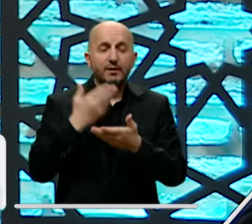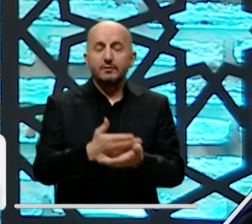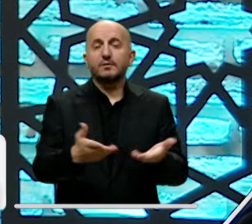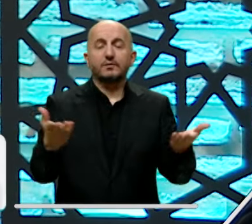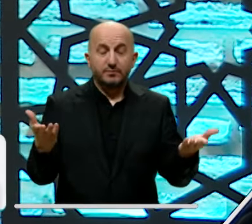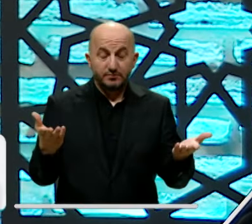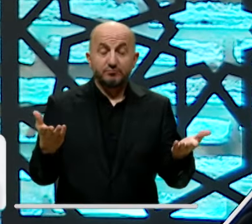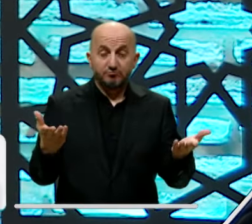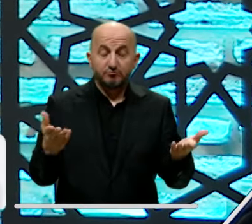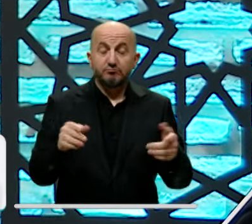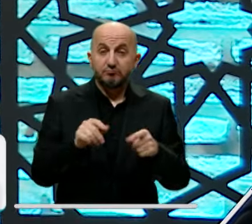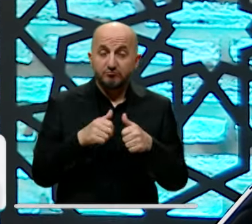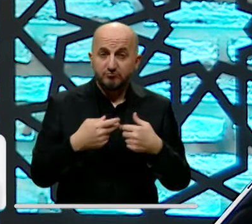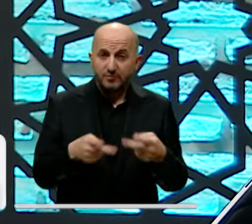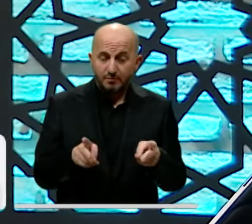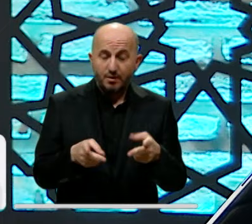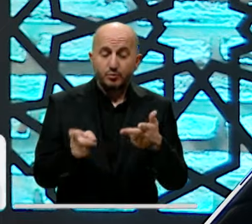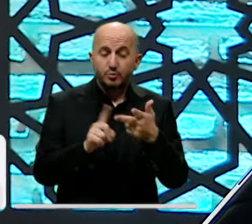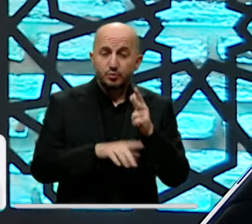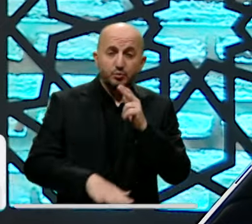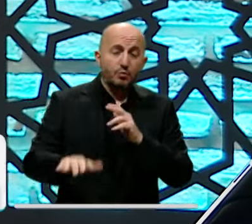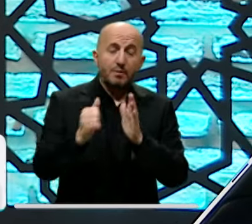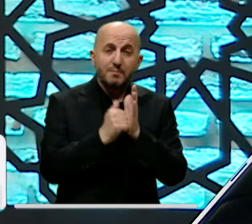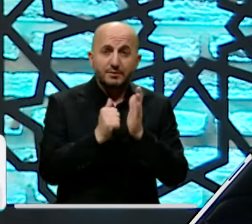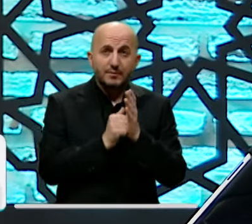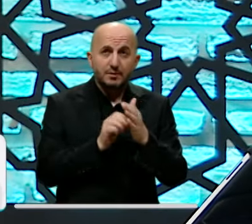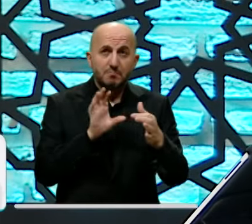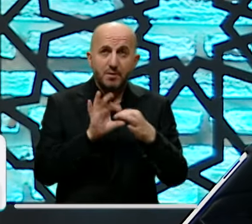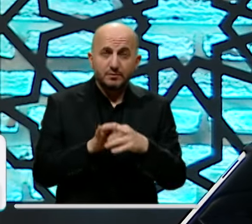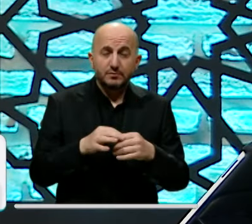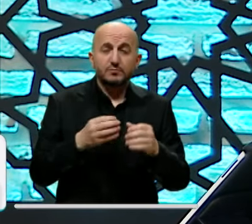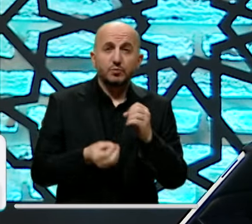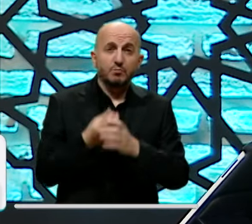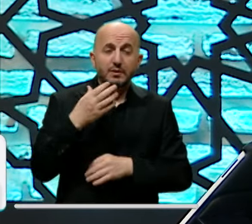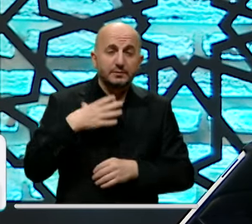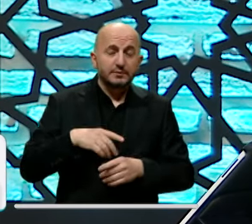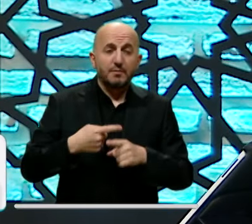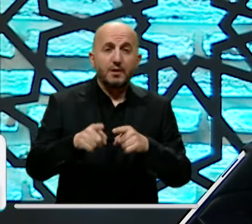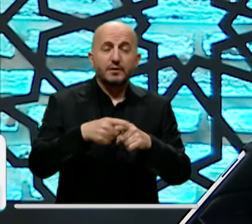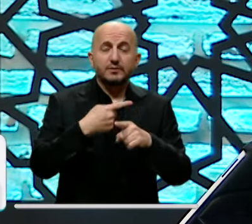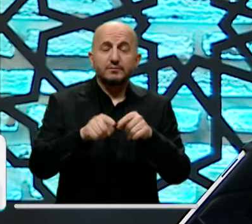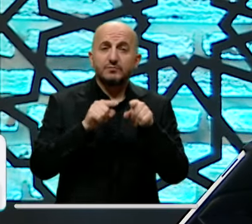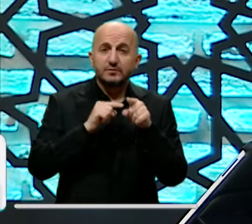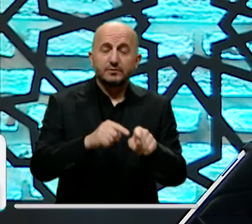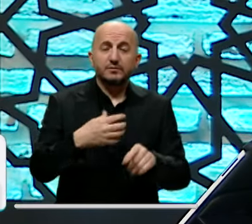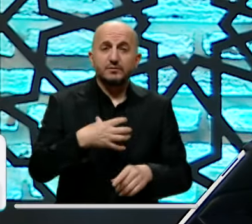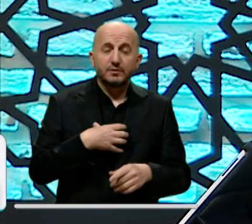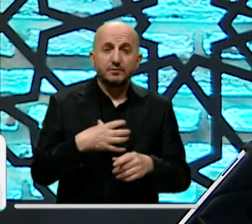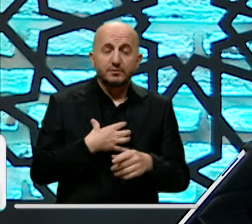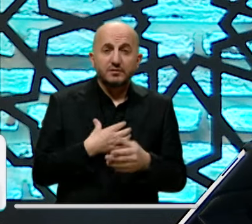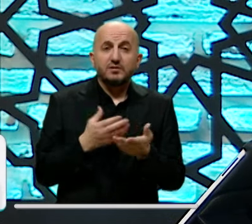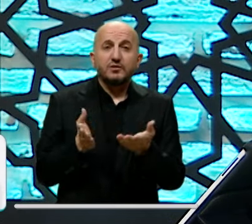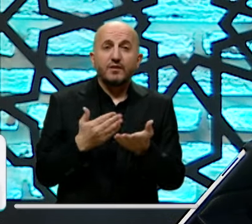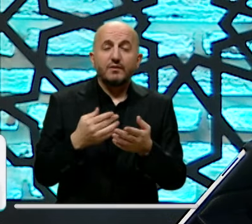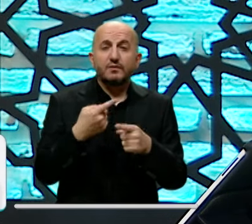adresini kullanabilir ve sosyal medya üzerinden bağlantı kurmak isteyen paylaşımlarımızı takip edip kendi sayfalarında paylaşmak